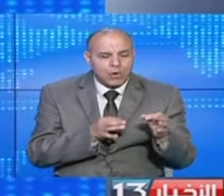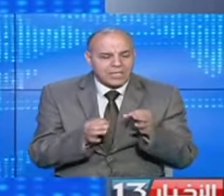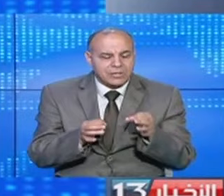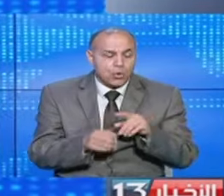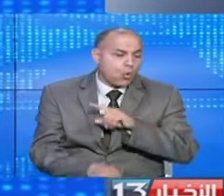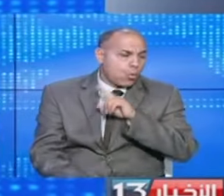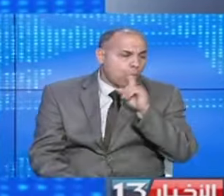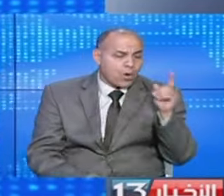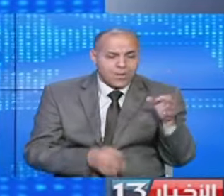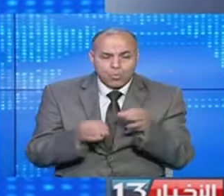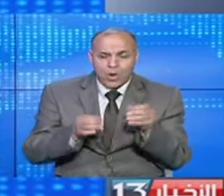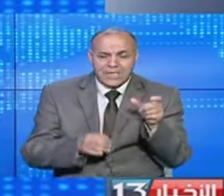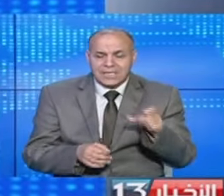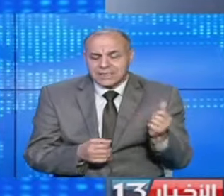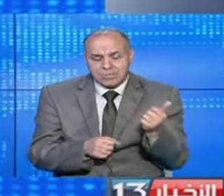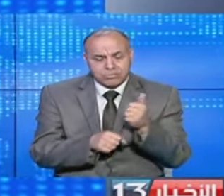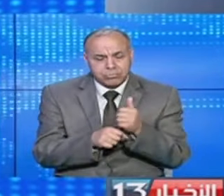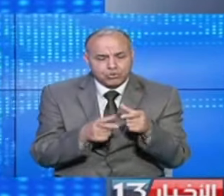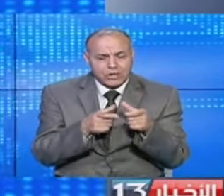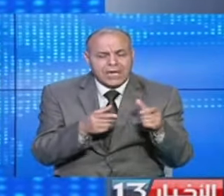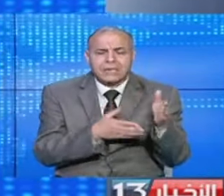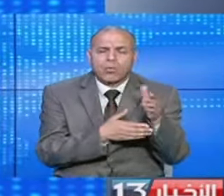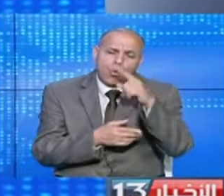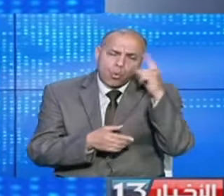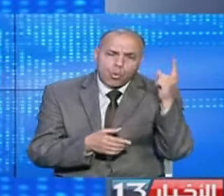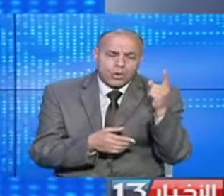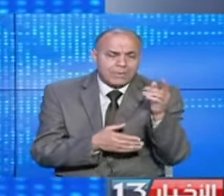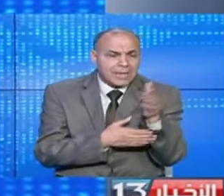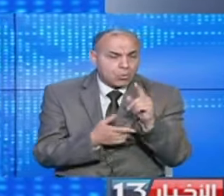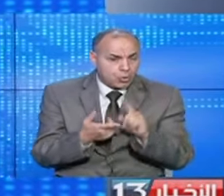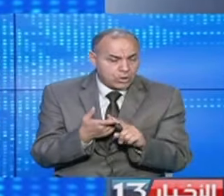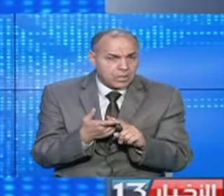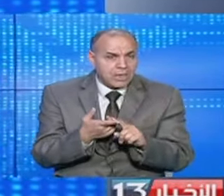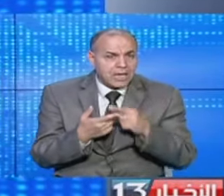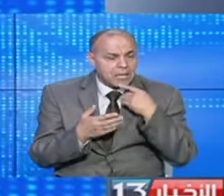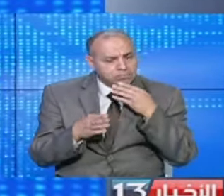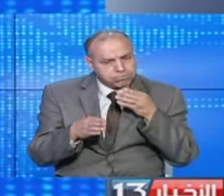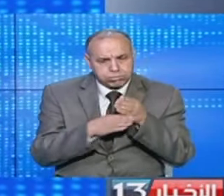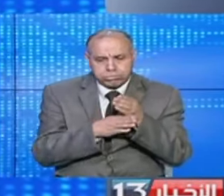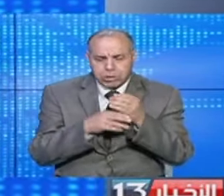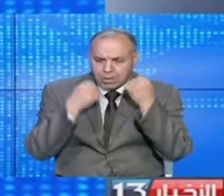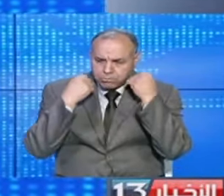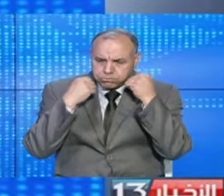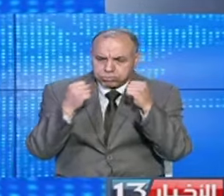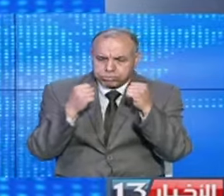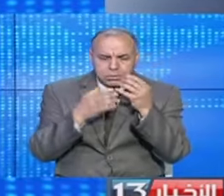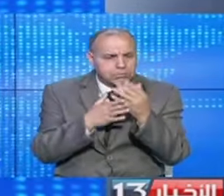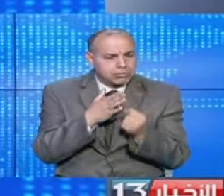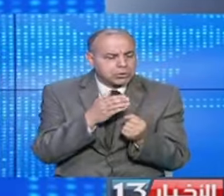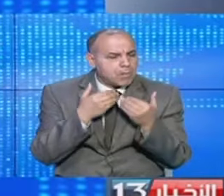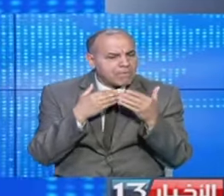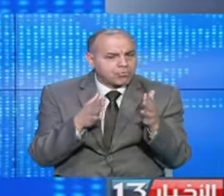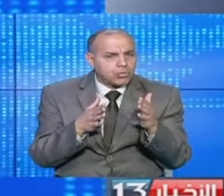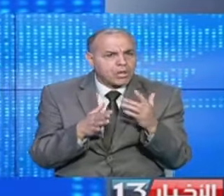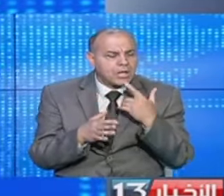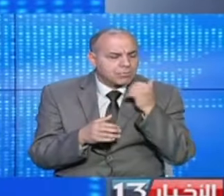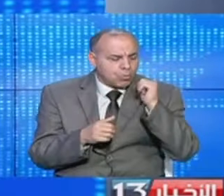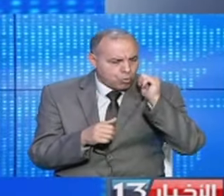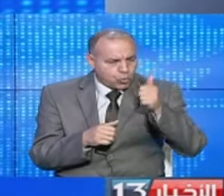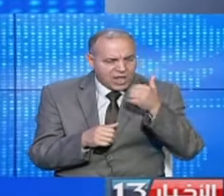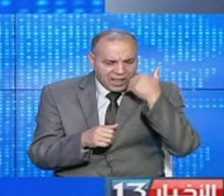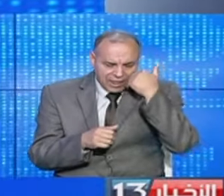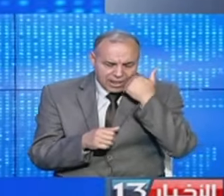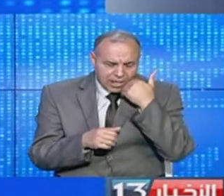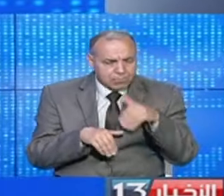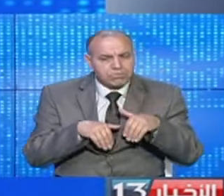كافة مهندسي المؤسسات والمنشآت العمومية إلى الدخول في إضراب غيابي مفتوح ابتداء من يوم